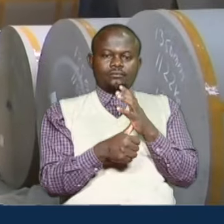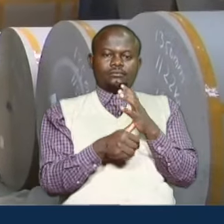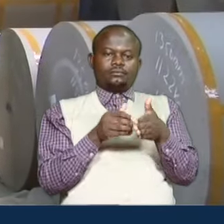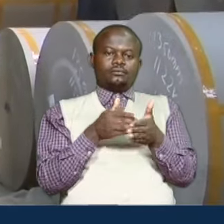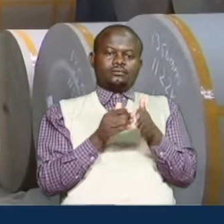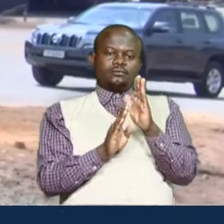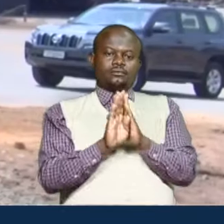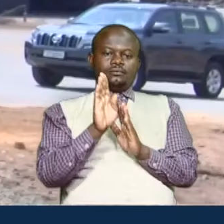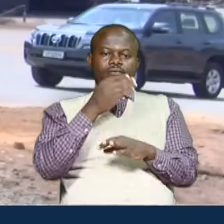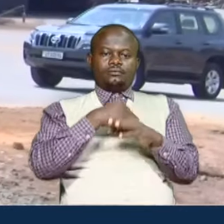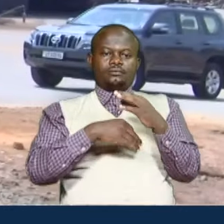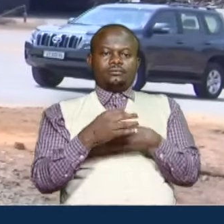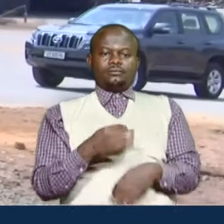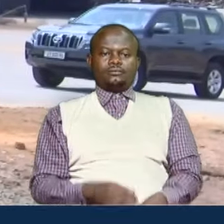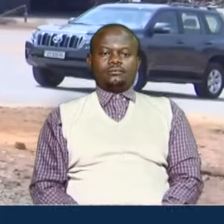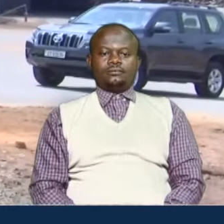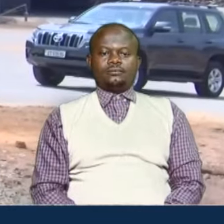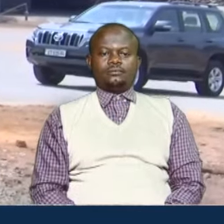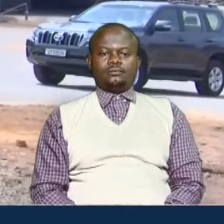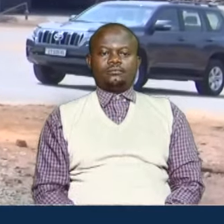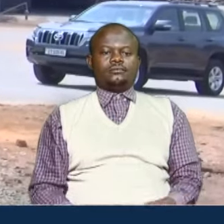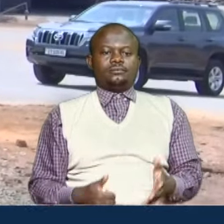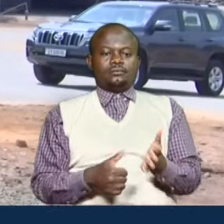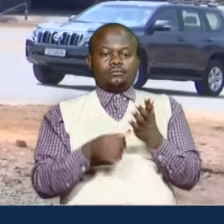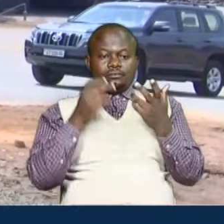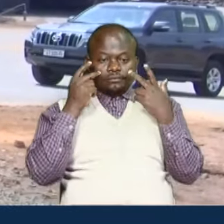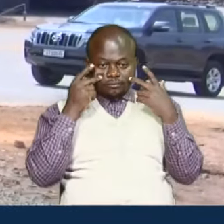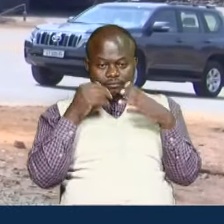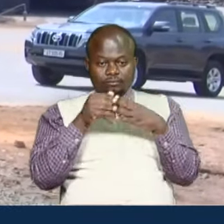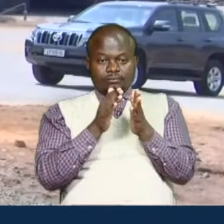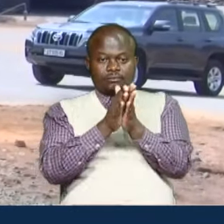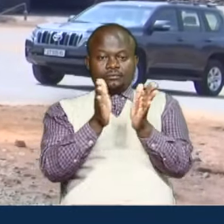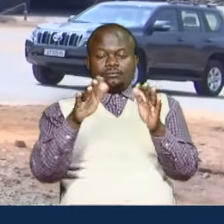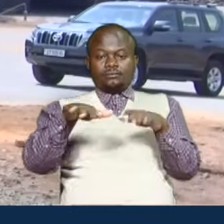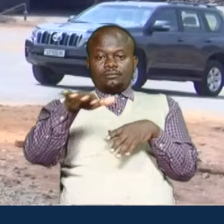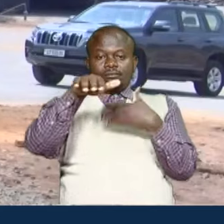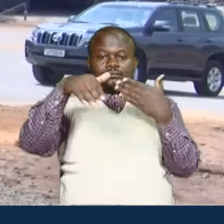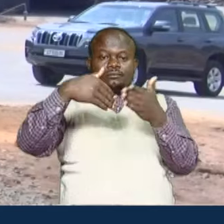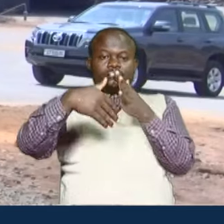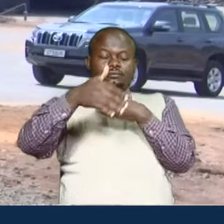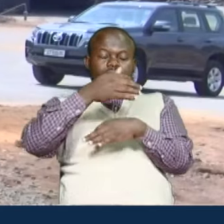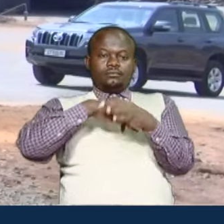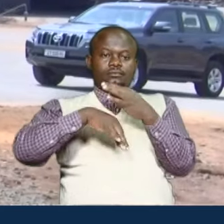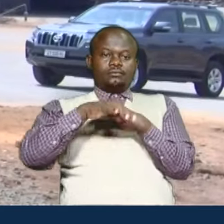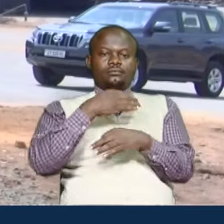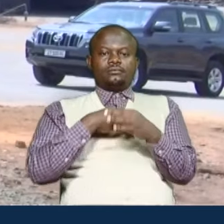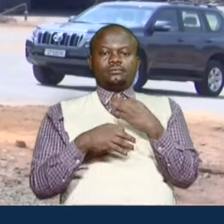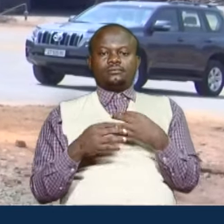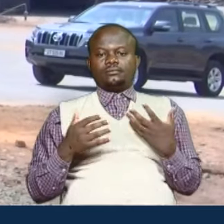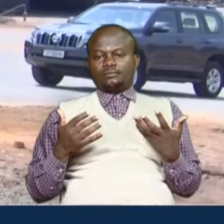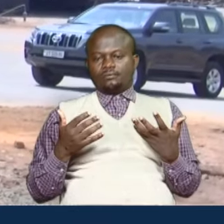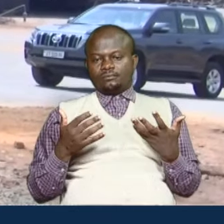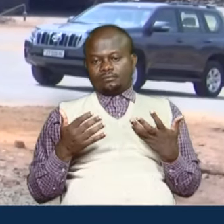iterambere ry'inganda. Ikibazo nabonye kiri rusange hano muri iki cyanya cy'inganda nacyo tugomba gukora